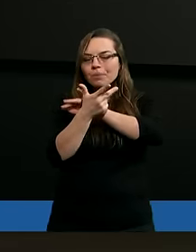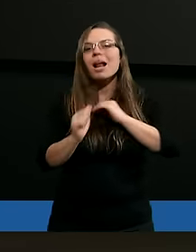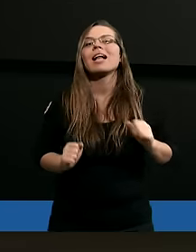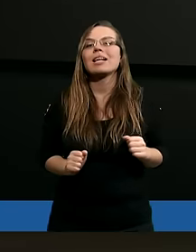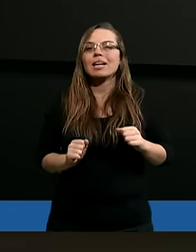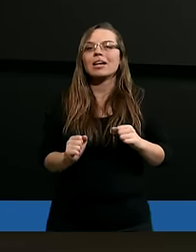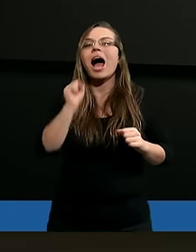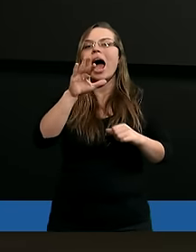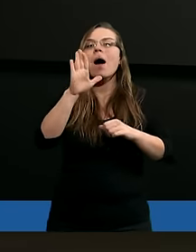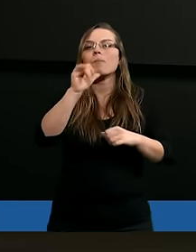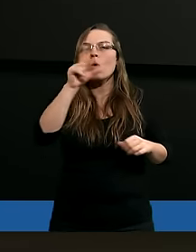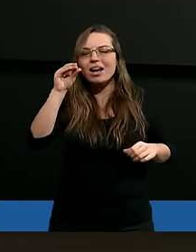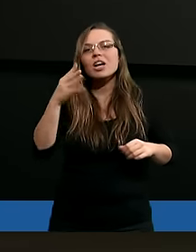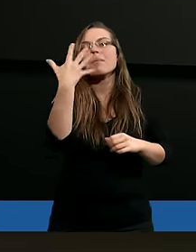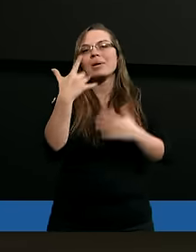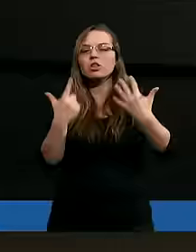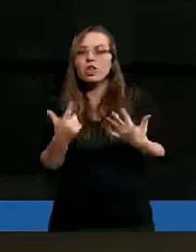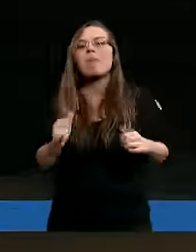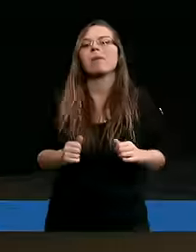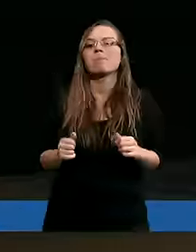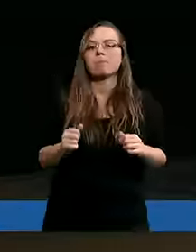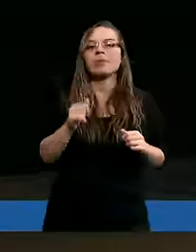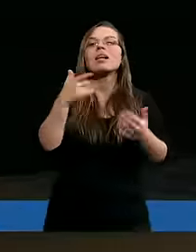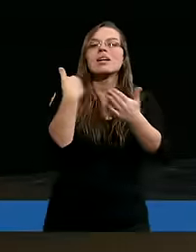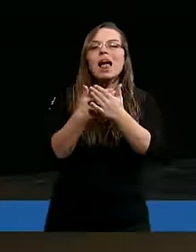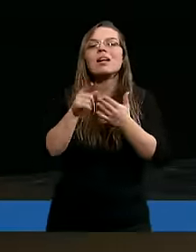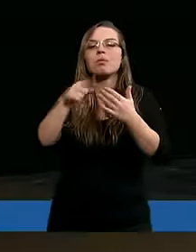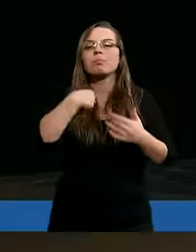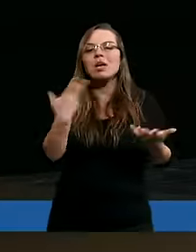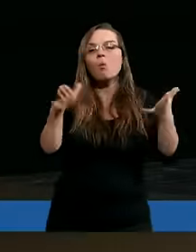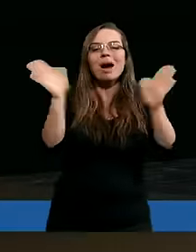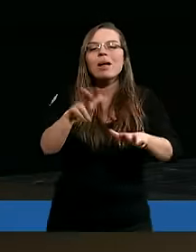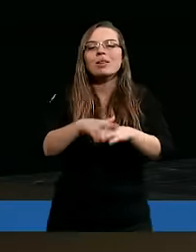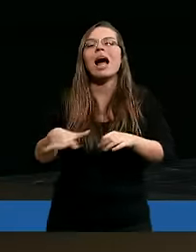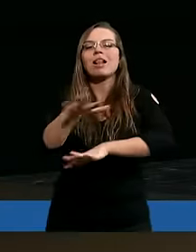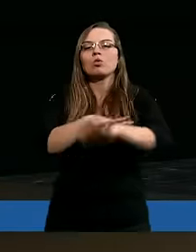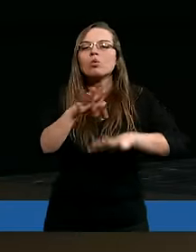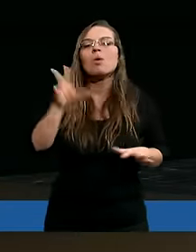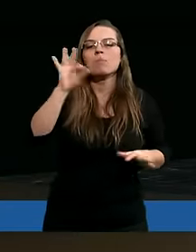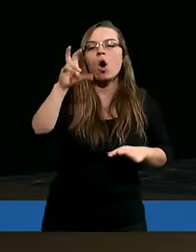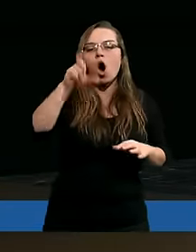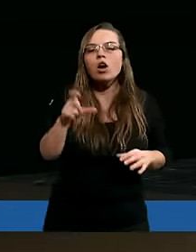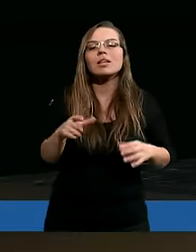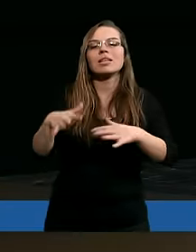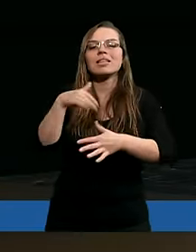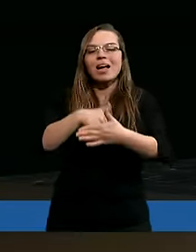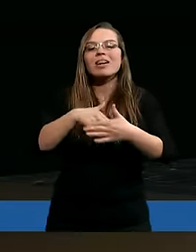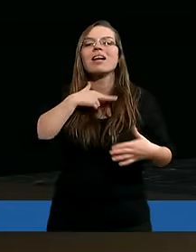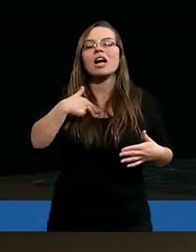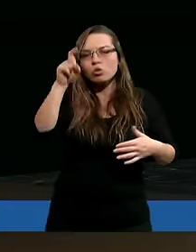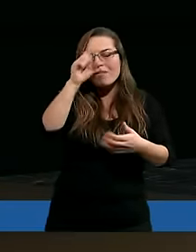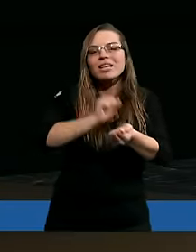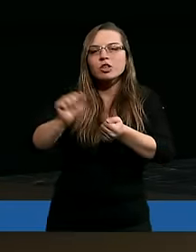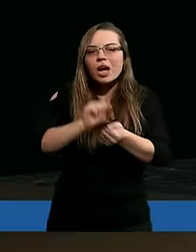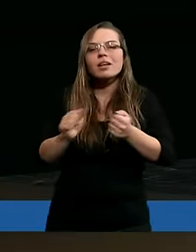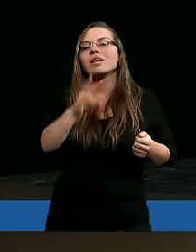16-18, a Błażej 5-7. Dlatego nie upadamy na duchu, bo choć zewnętrzny nasz człowiek